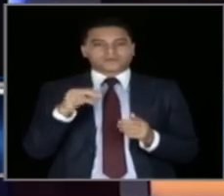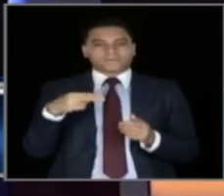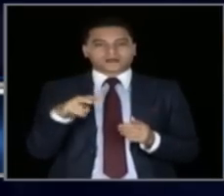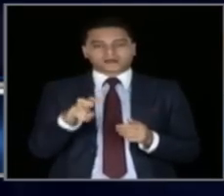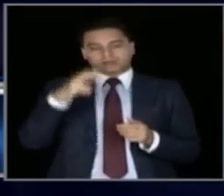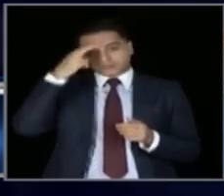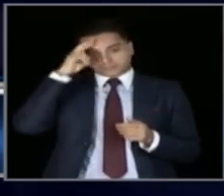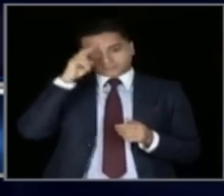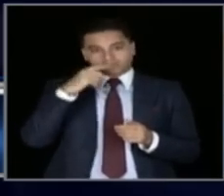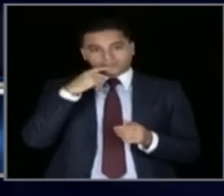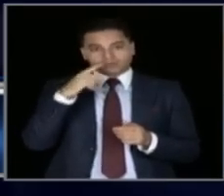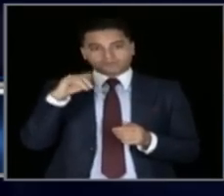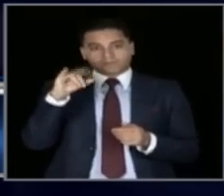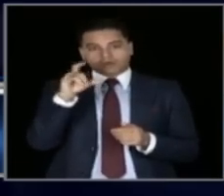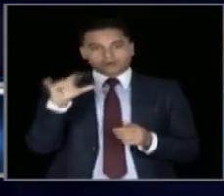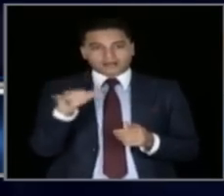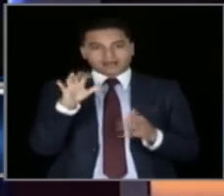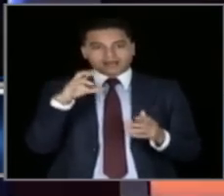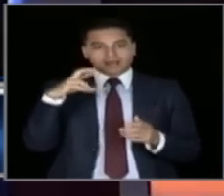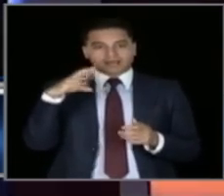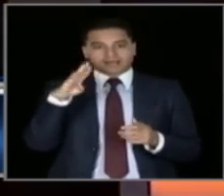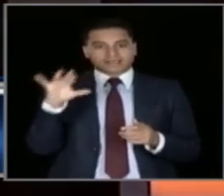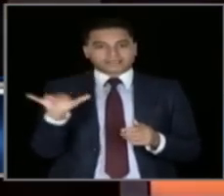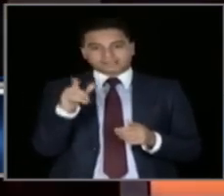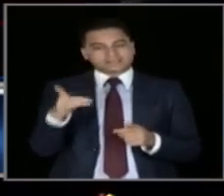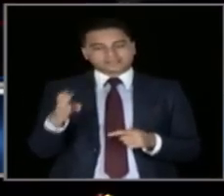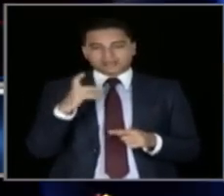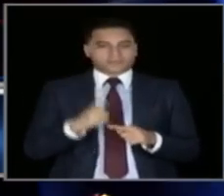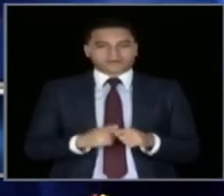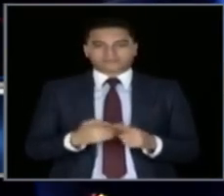زكي. مؤمن مصطفى، اجابه خاطئه.